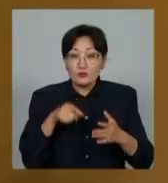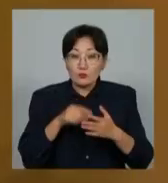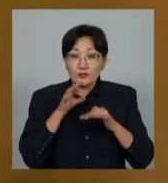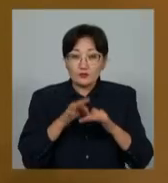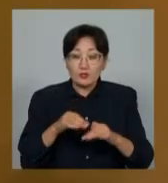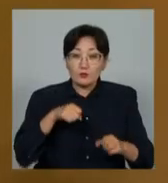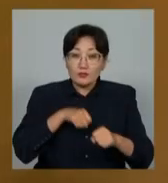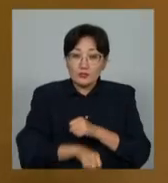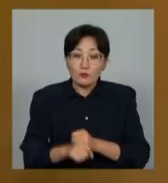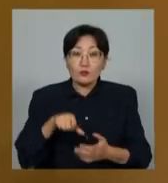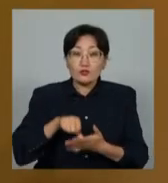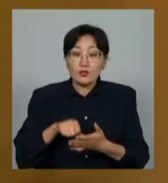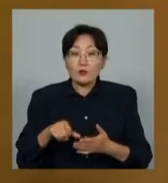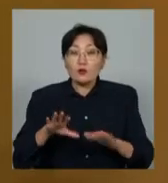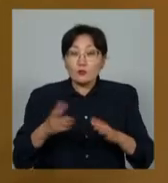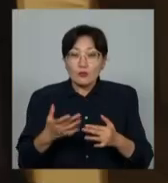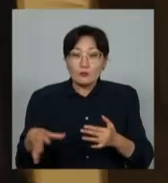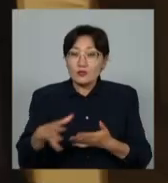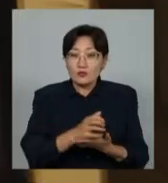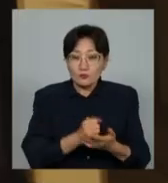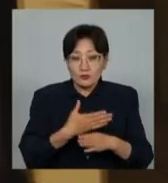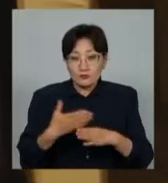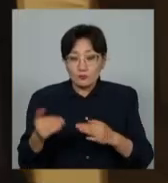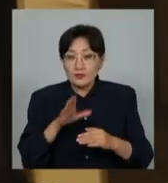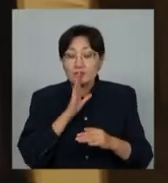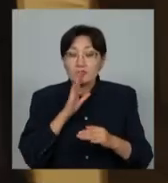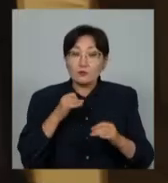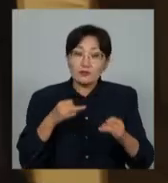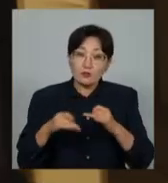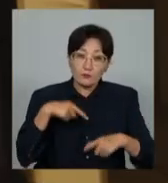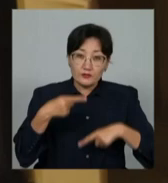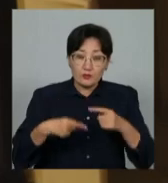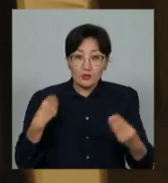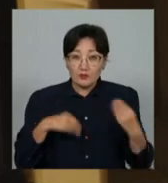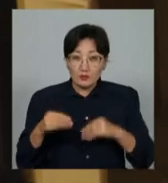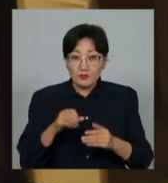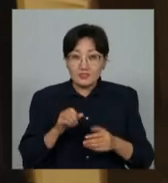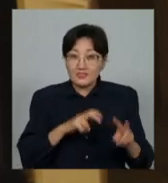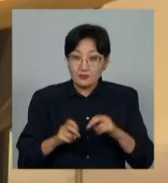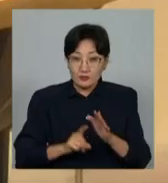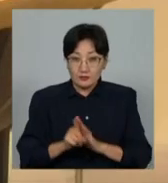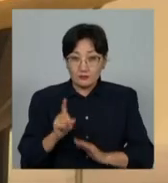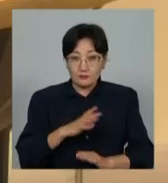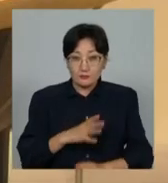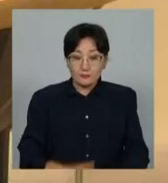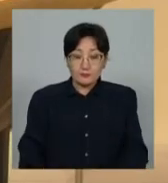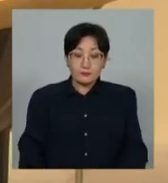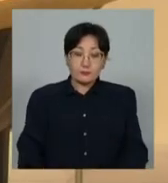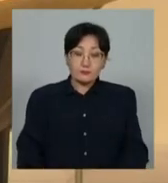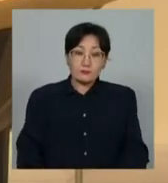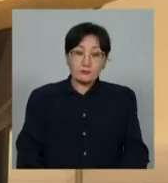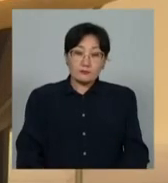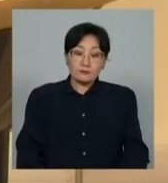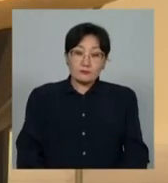өткізіп, зорлық-зомбылық құрбандарының оқиғаларын жинаған. Кейін олар қыздардың әңгімелері бойынша киіміздей бастағандарын айтады. Мы создали